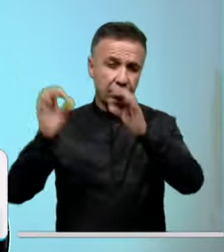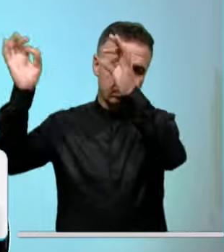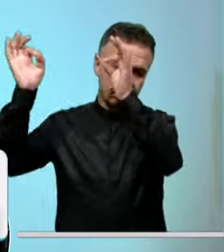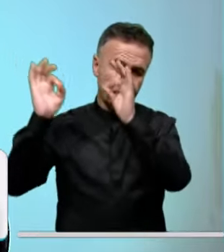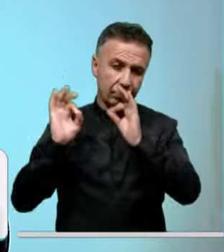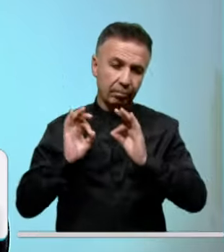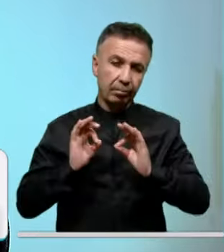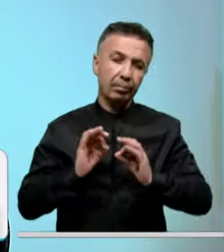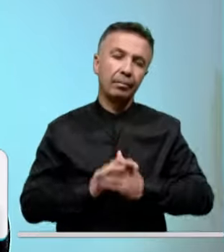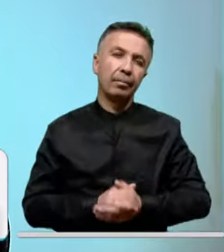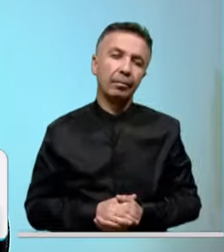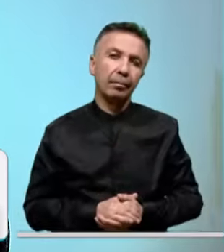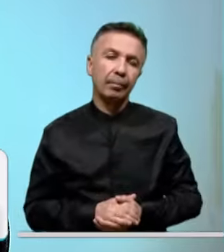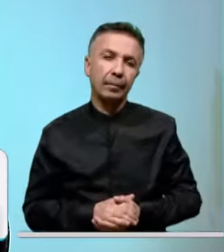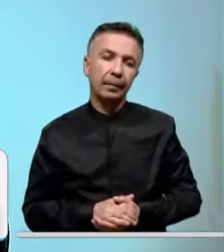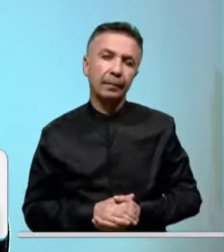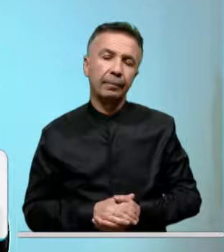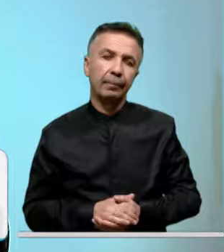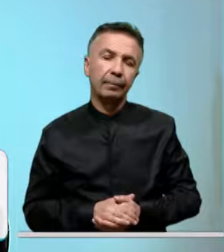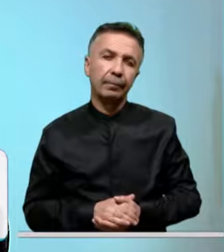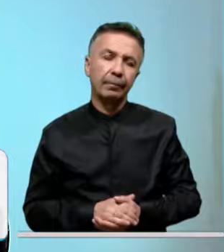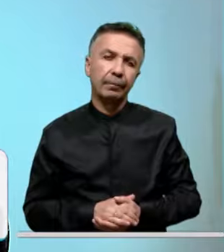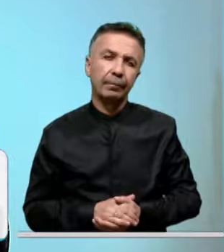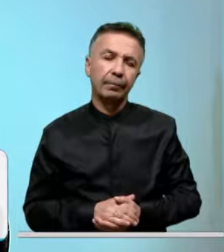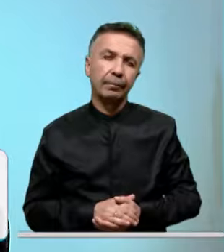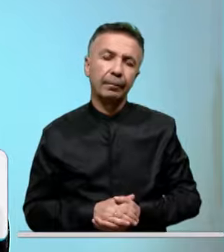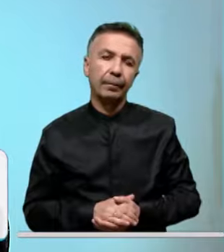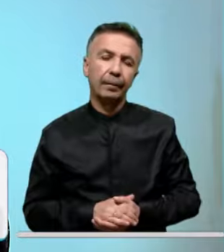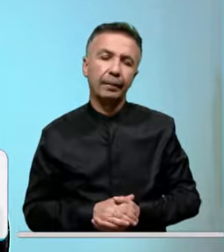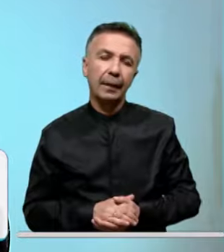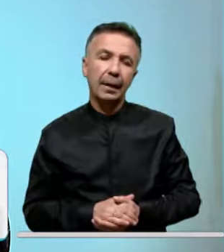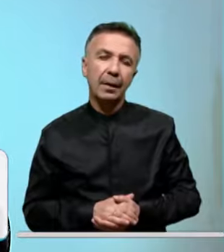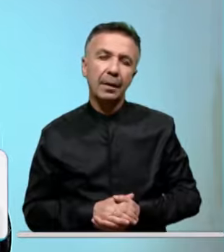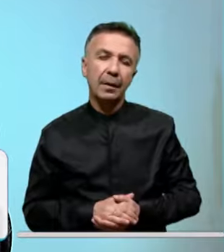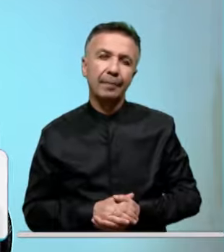ic'alûhâ fî rükû'ikum subhâne rabbiyel a'la